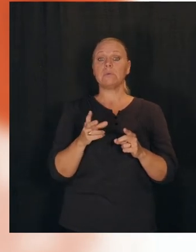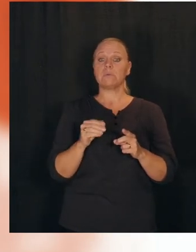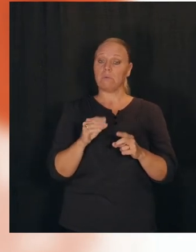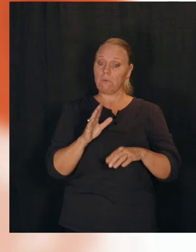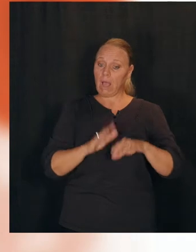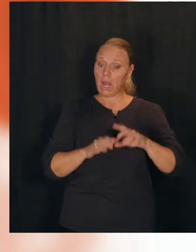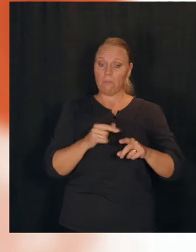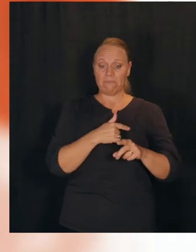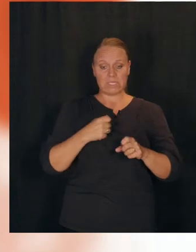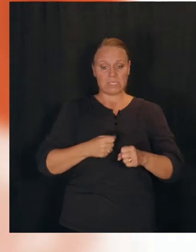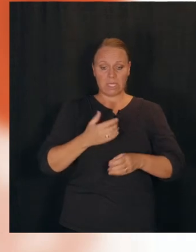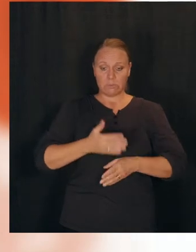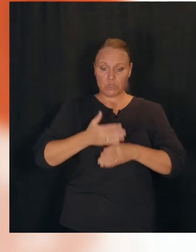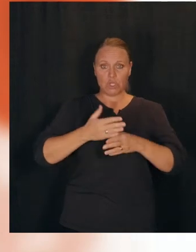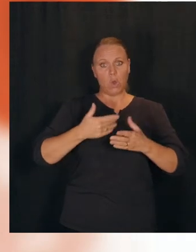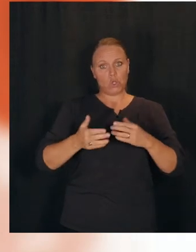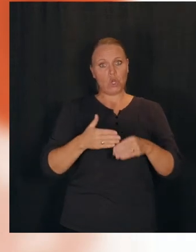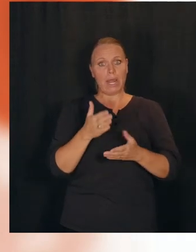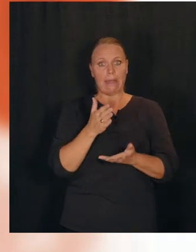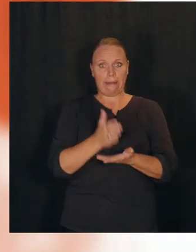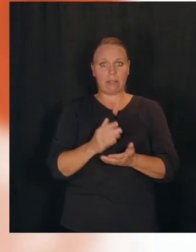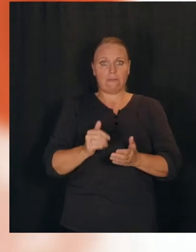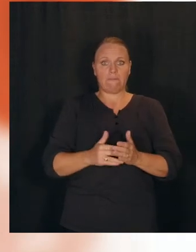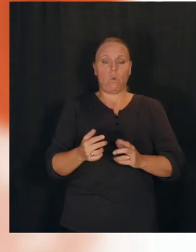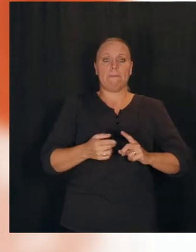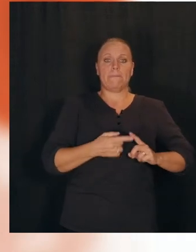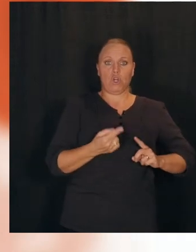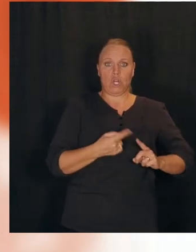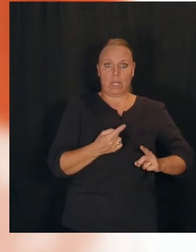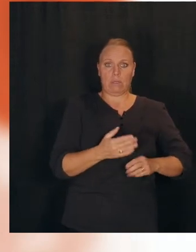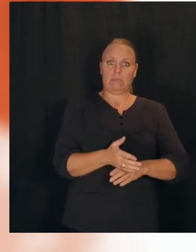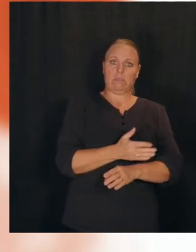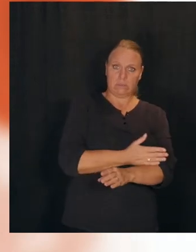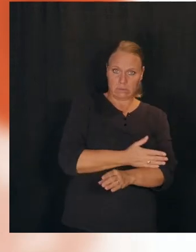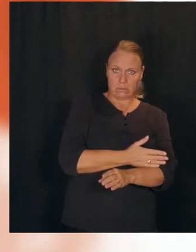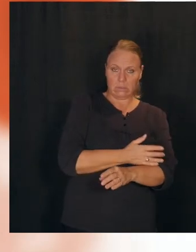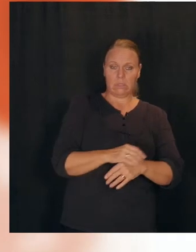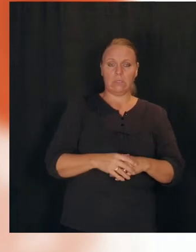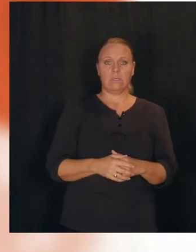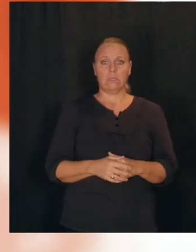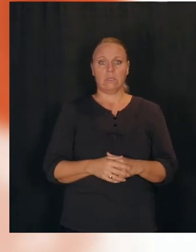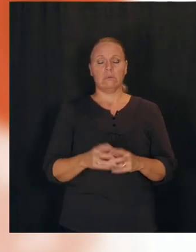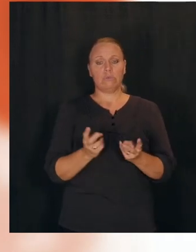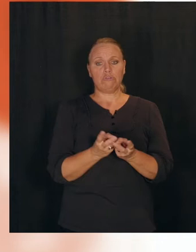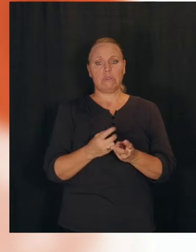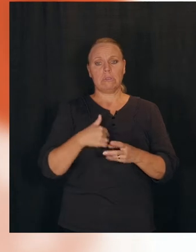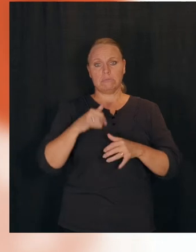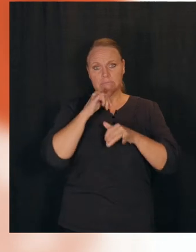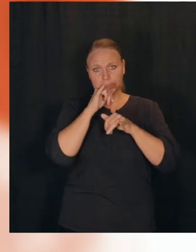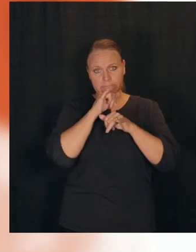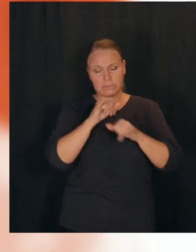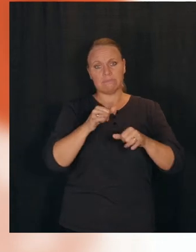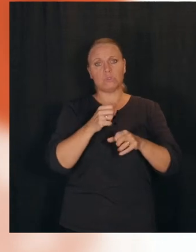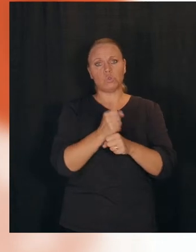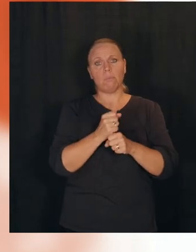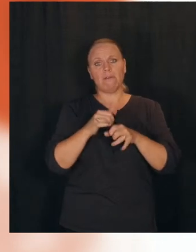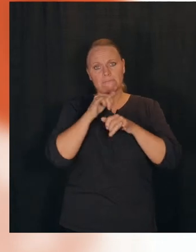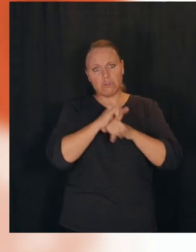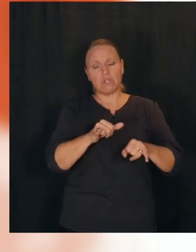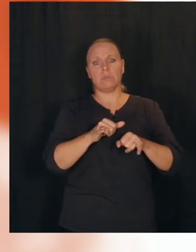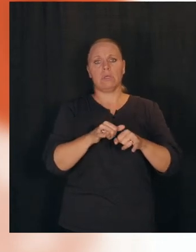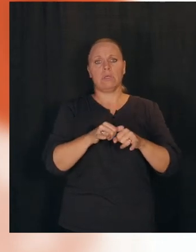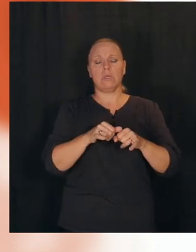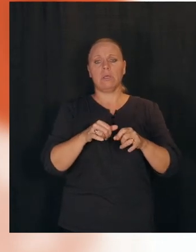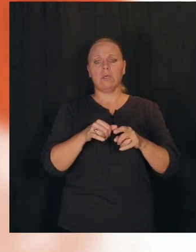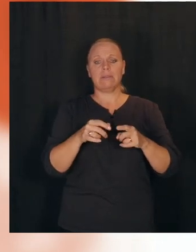rätt från början med hjälp av universell utformning. Det vill säga det är proaktivt. Det är ingen